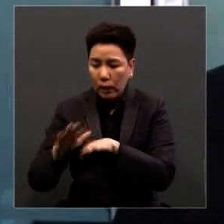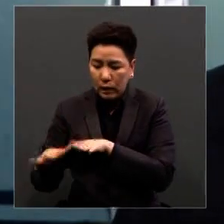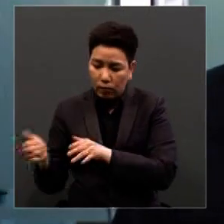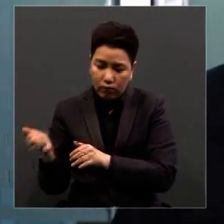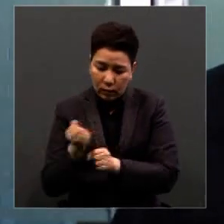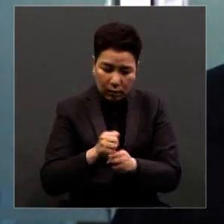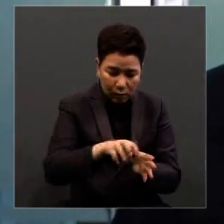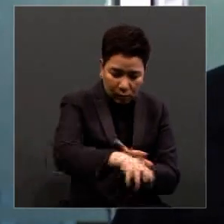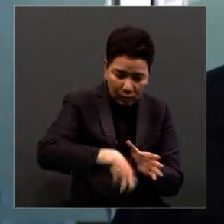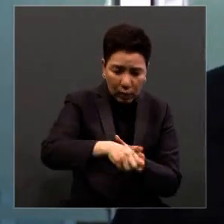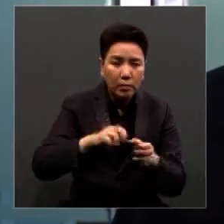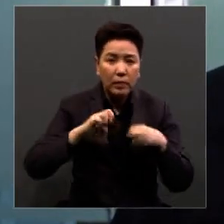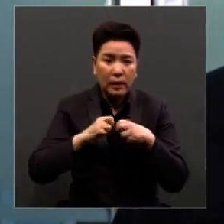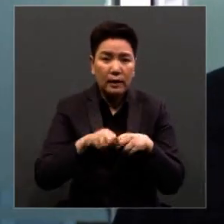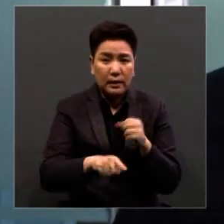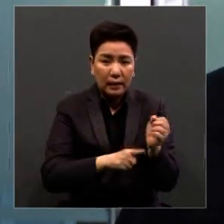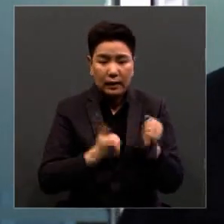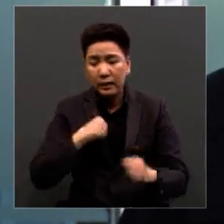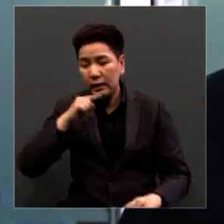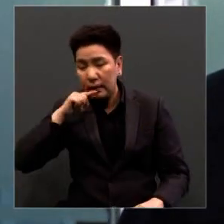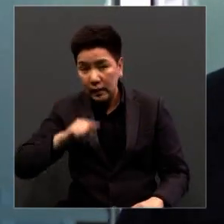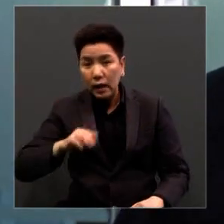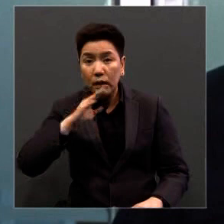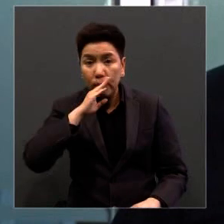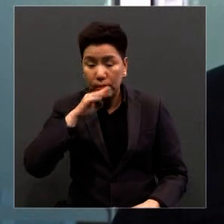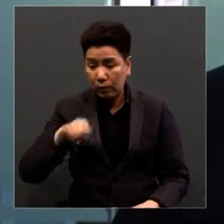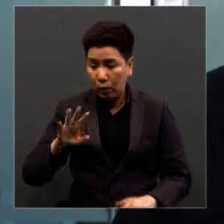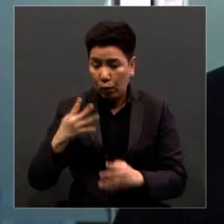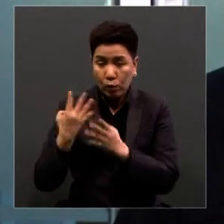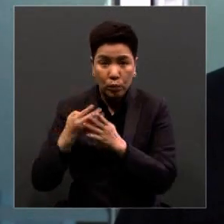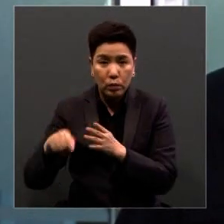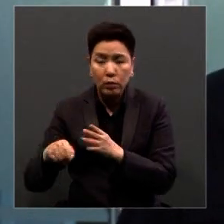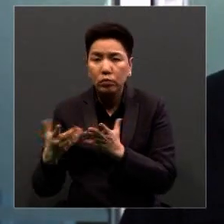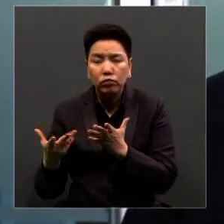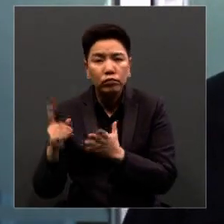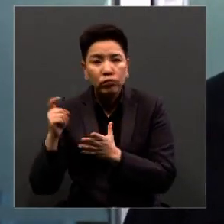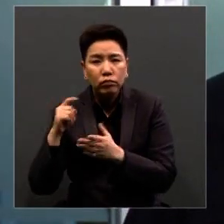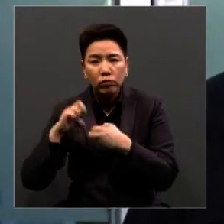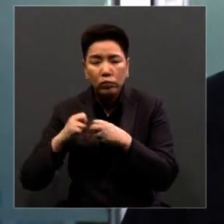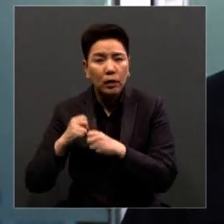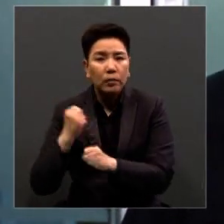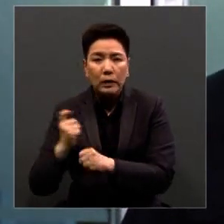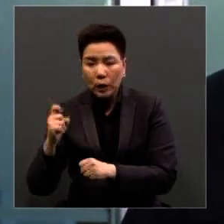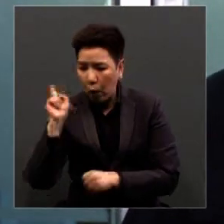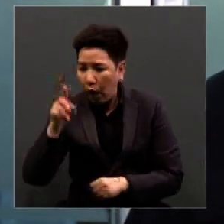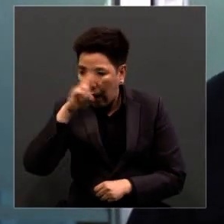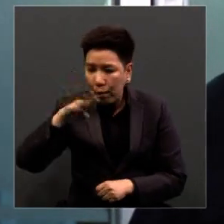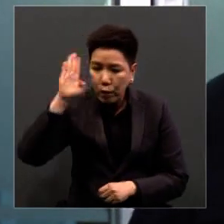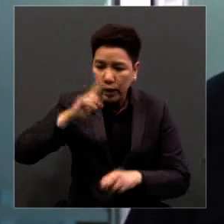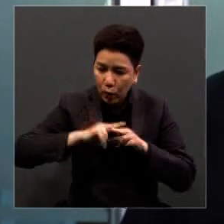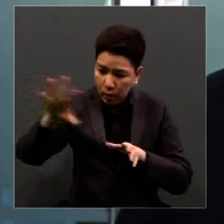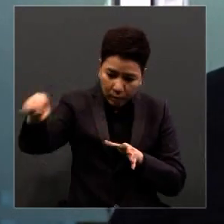คนมาทำการขุดลอกให้เราก็ได้ให้สั่งการว่าถึงแม้ว่ากรมราชทัณฑ์ทำไม่ได้ก็ต้องหายไปชลธรรม